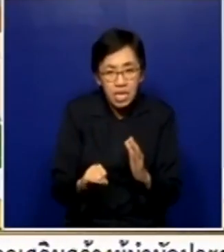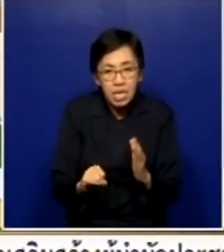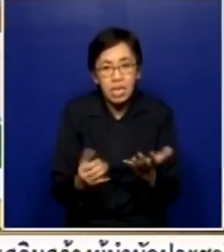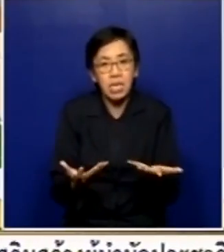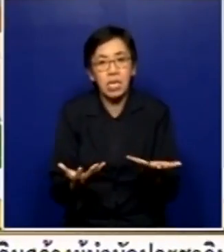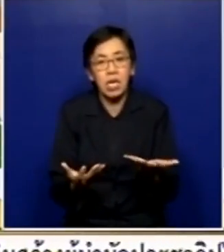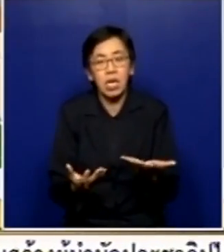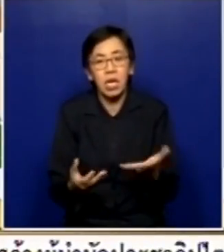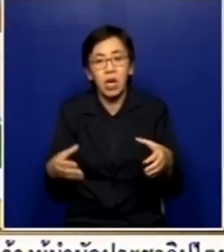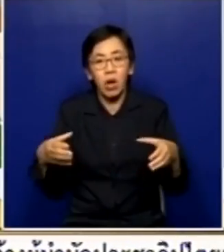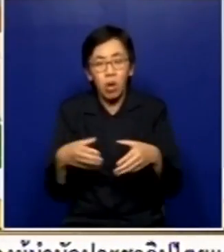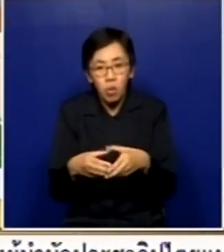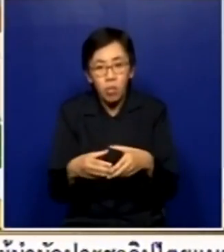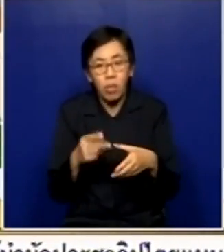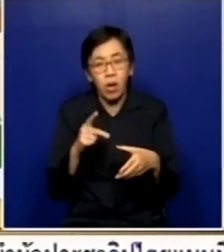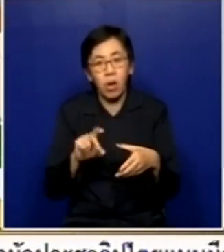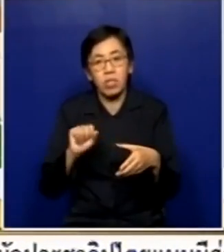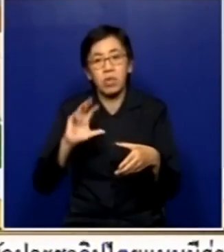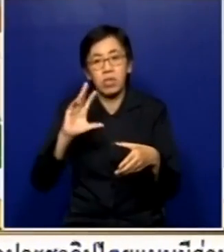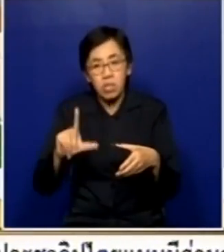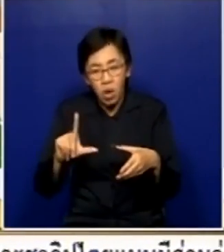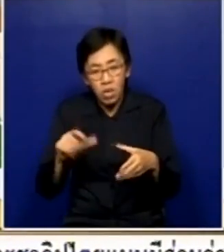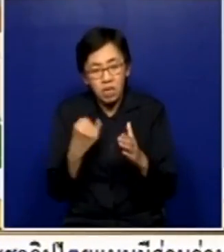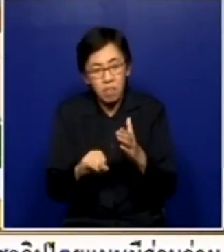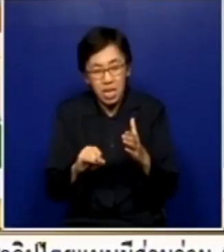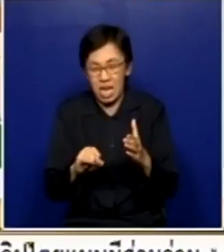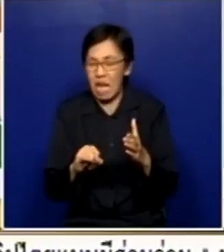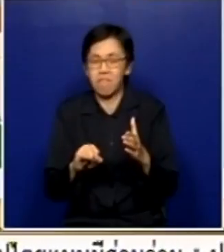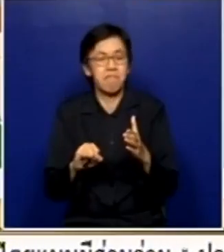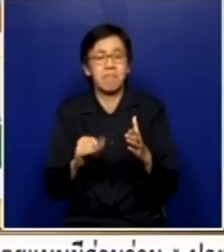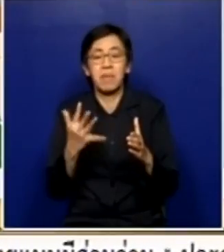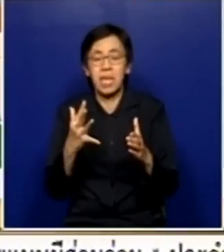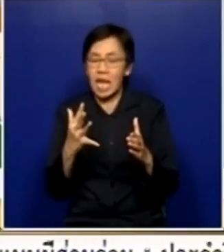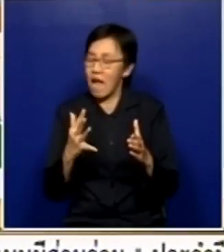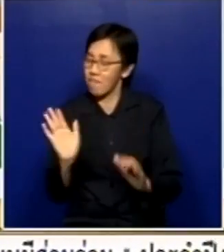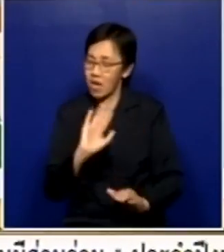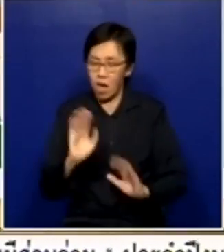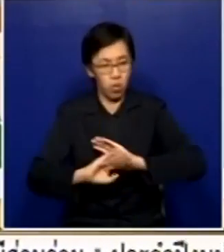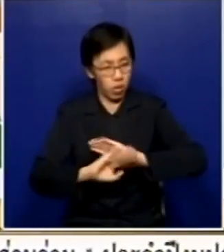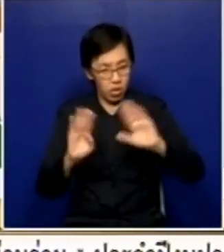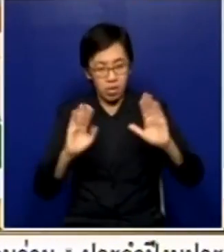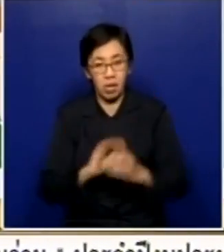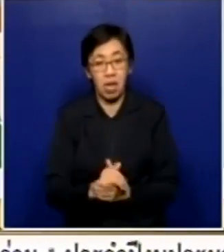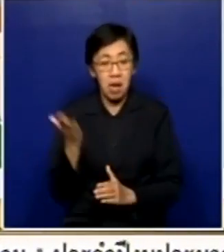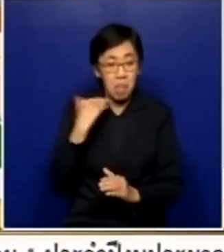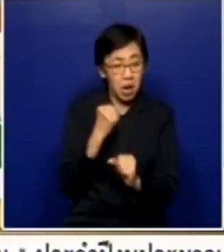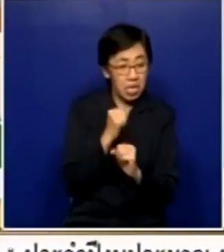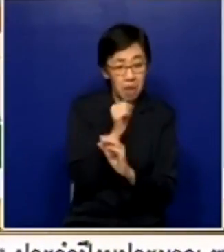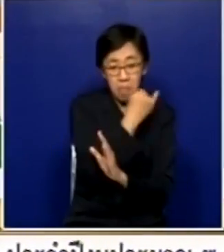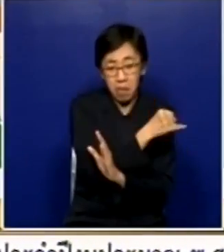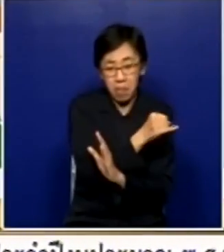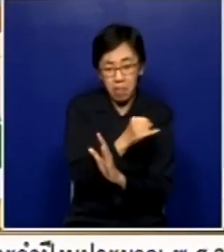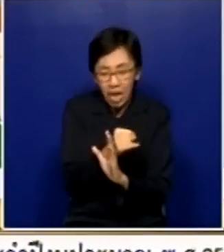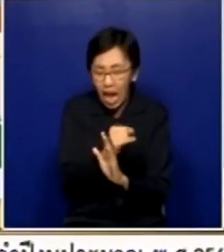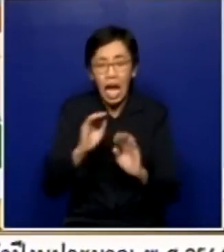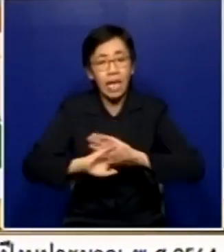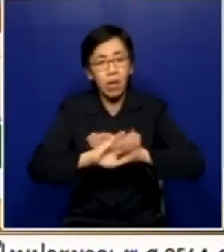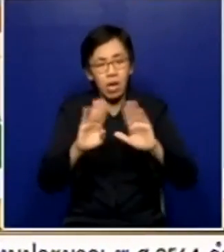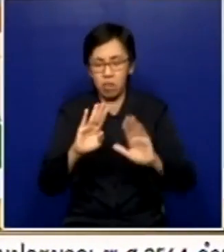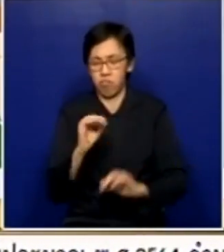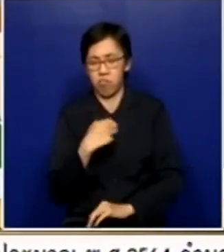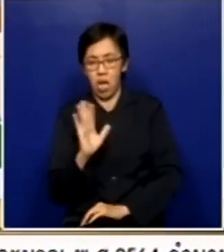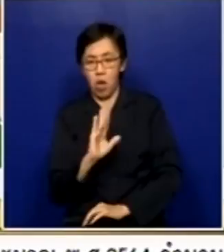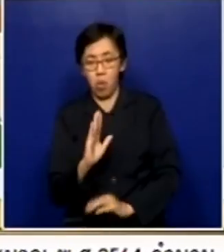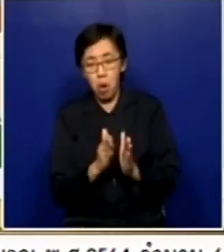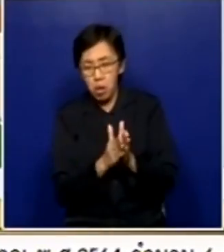ผิดให้กับคณะรักษาความสงบแห่งชาติในทุกการกระทำที่เกิดขึ้นมาแล้วในอดีตปัจจุบันและที่จะเกิด